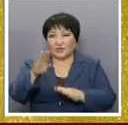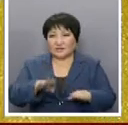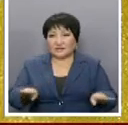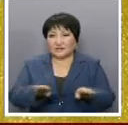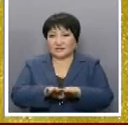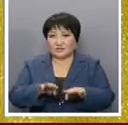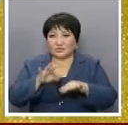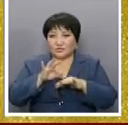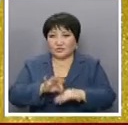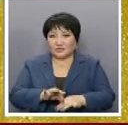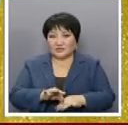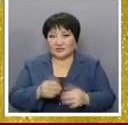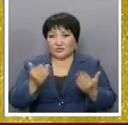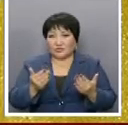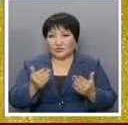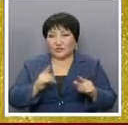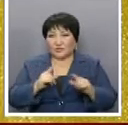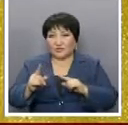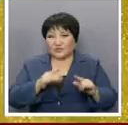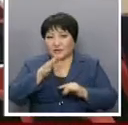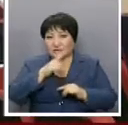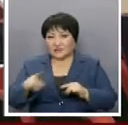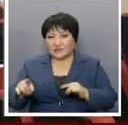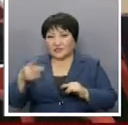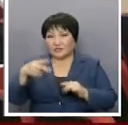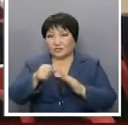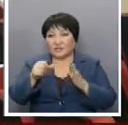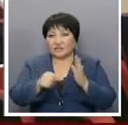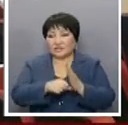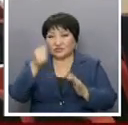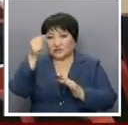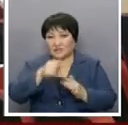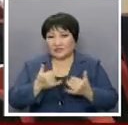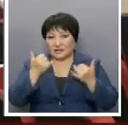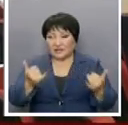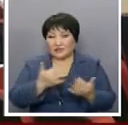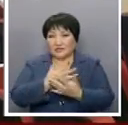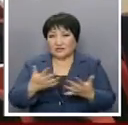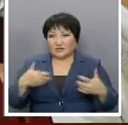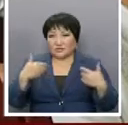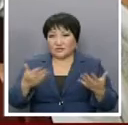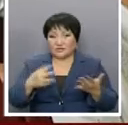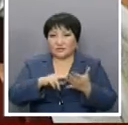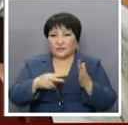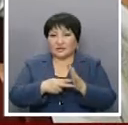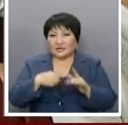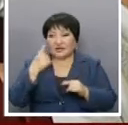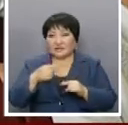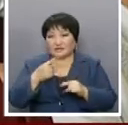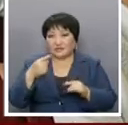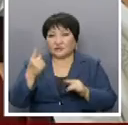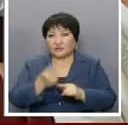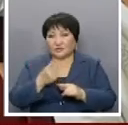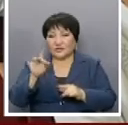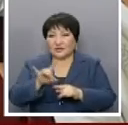жатыр. Бүгінгі отырыс барысында 2016 жылдарға арналған әртүрлі ұсыныстар мен жоспарлар айтылды. Соның бірі діни